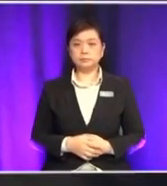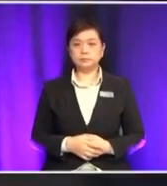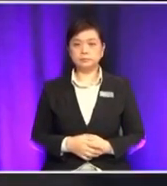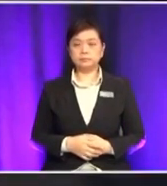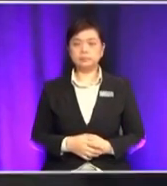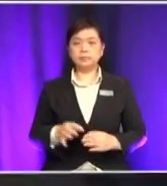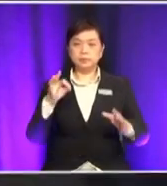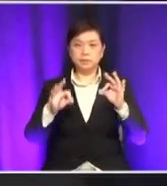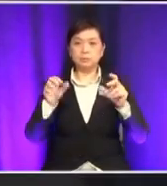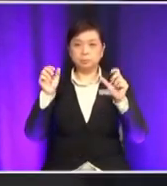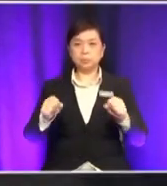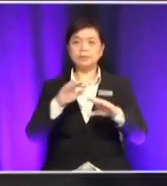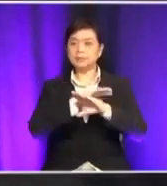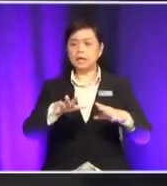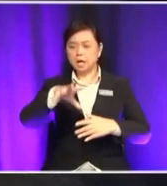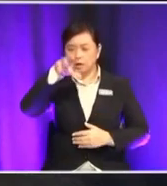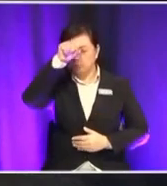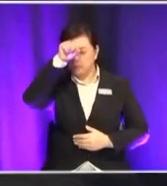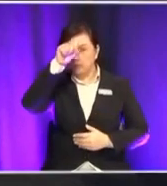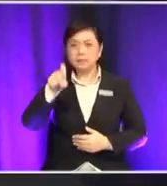karena tahu lah